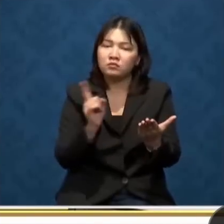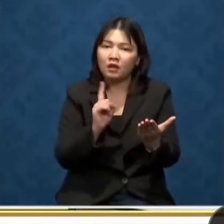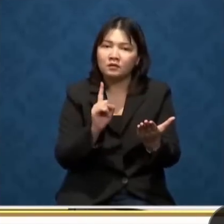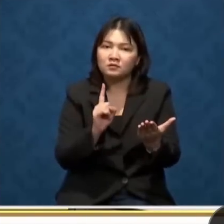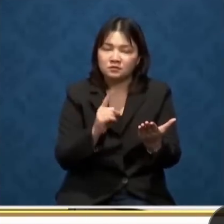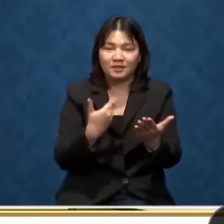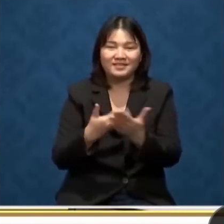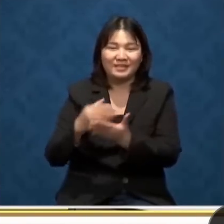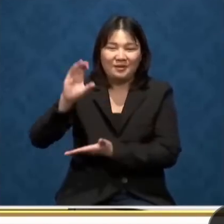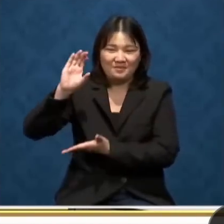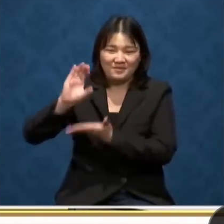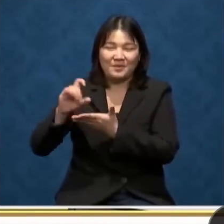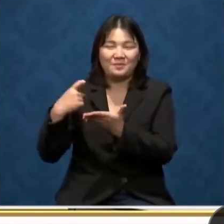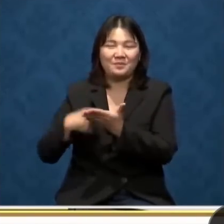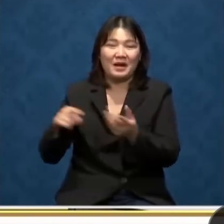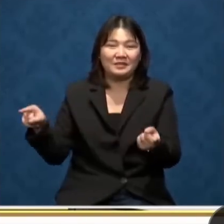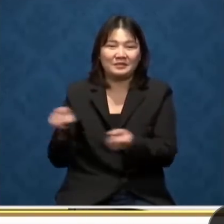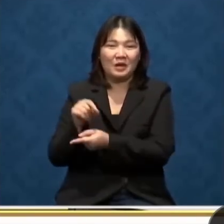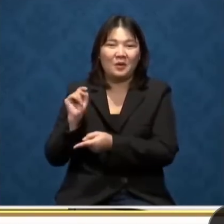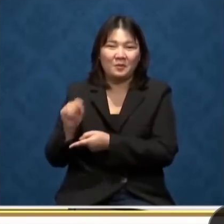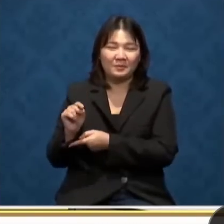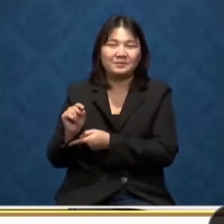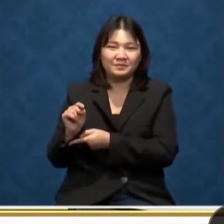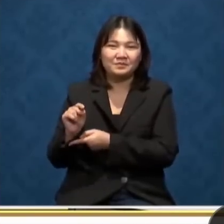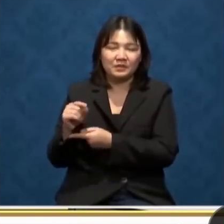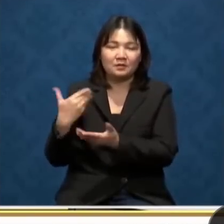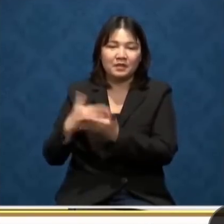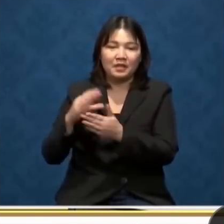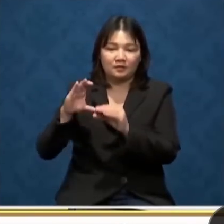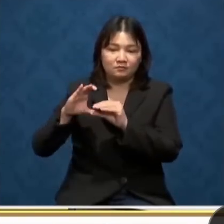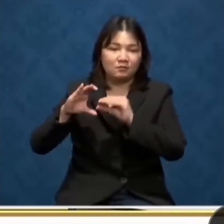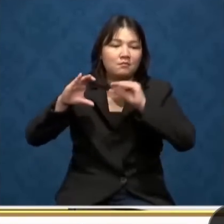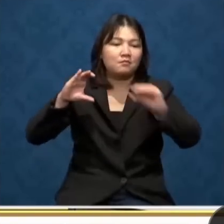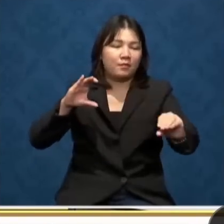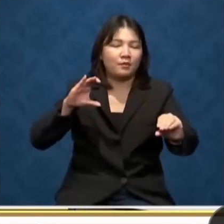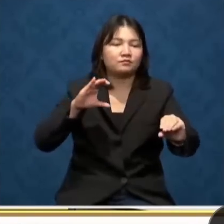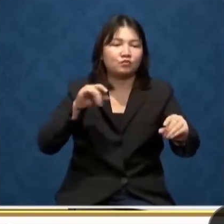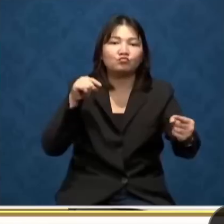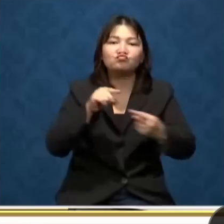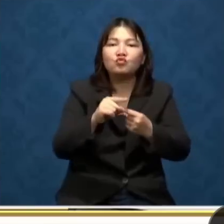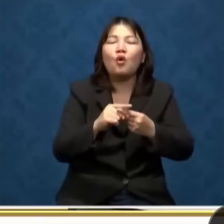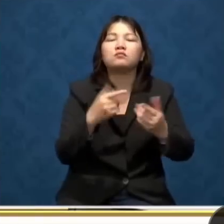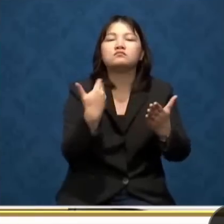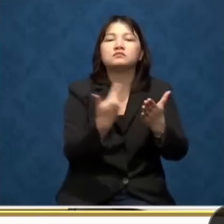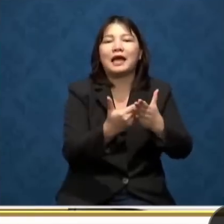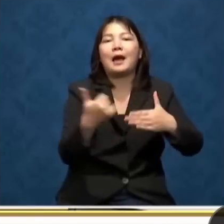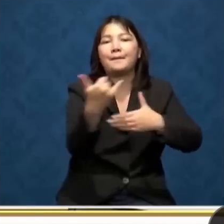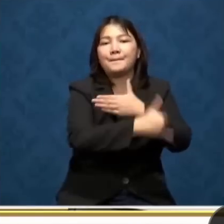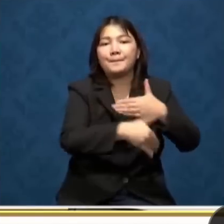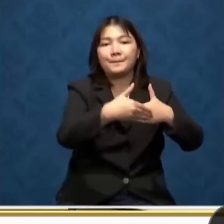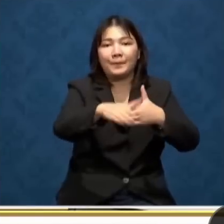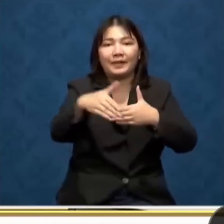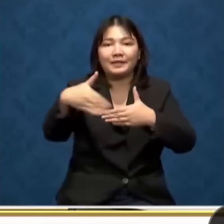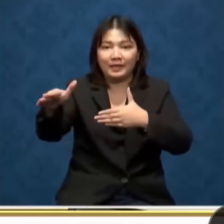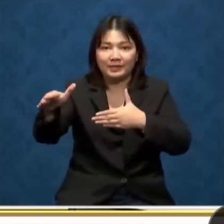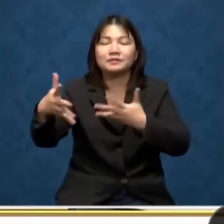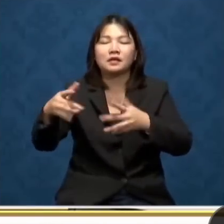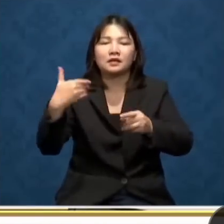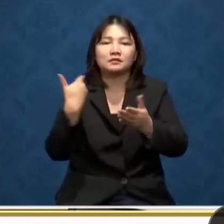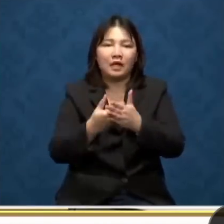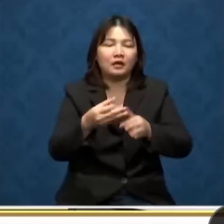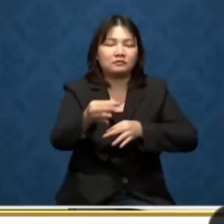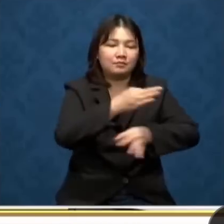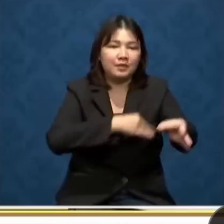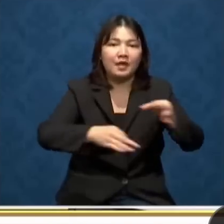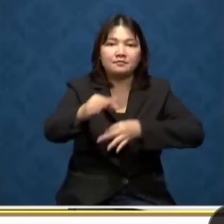จากกองทุนปรกันสัคมมีการลงทุนใหลกทัพยที่เป็นแกuraเงินต่างประเทศความผลผผ้นของอาราแรกเปลี่ย